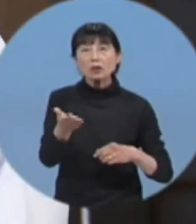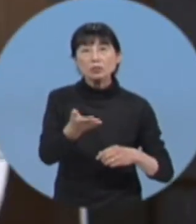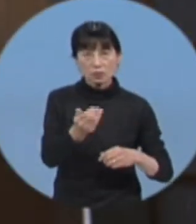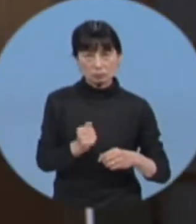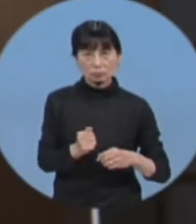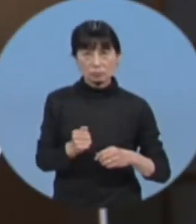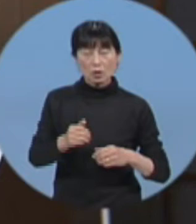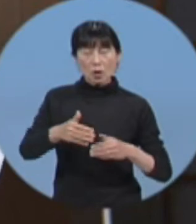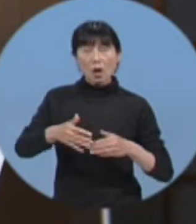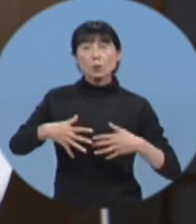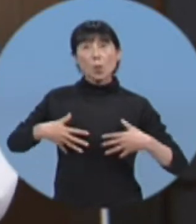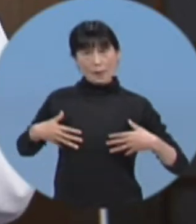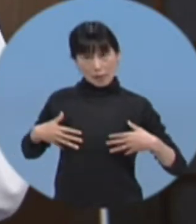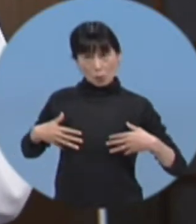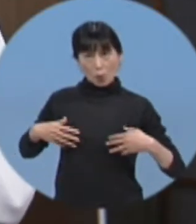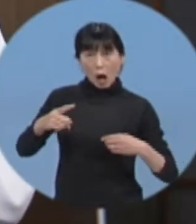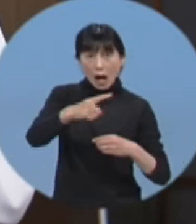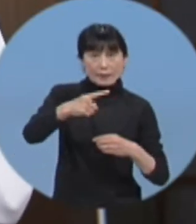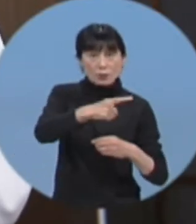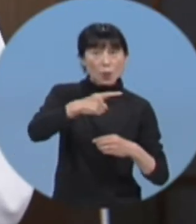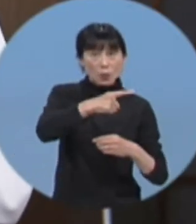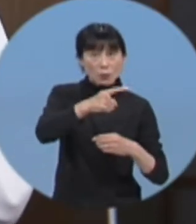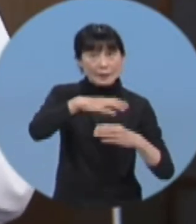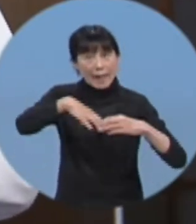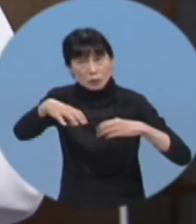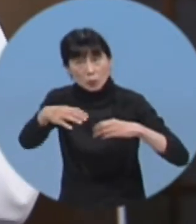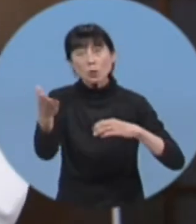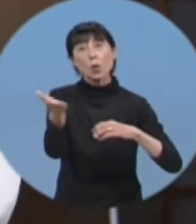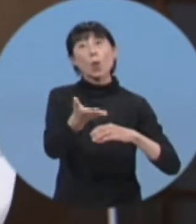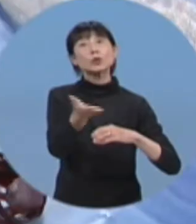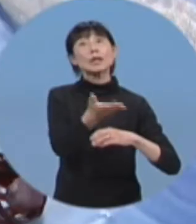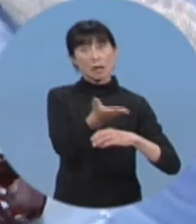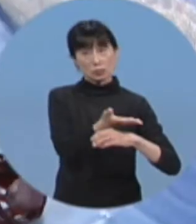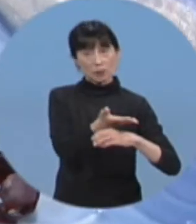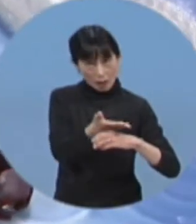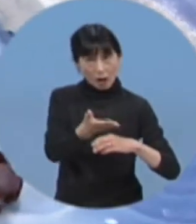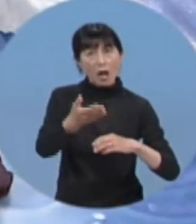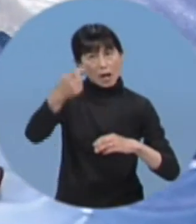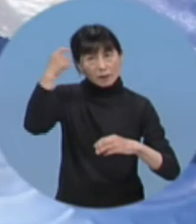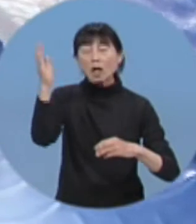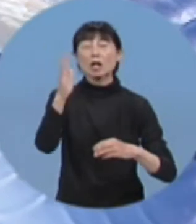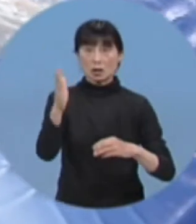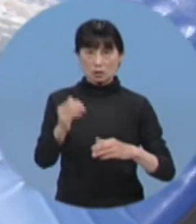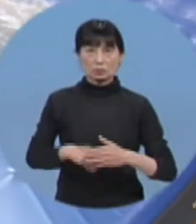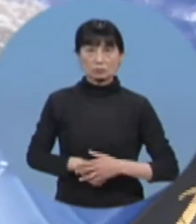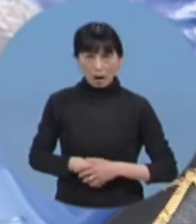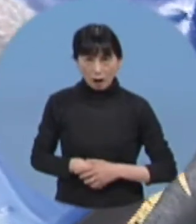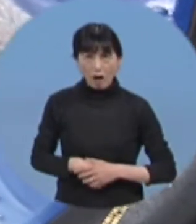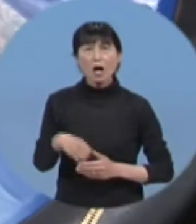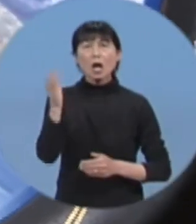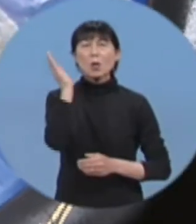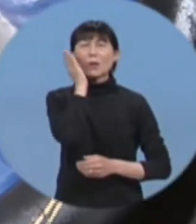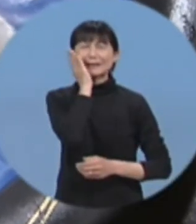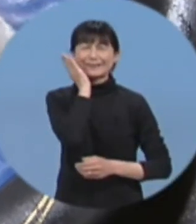ど、骨のこう生えてる方向と逆方向に包丁入れてるんで全く気にならないと思います。 すごい美味しいです。